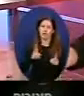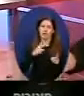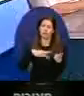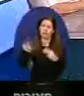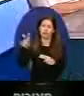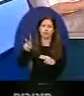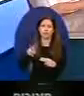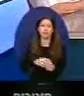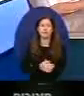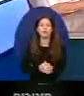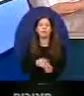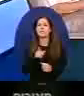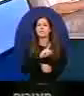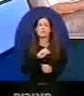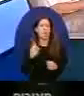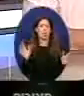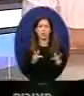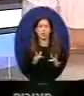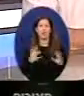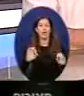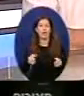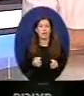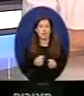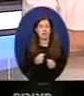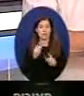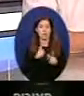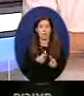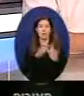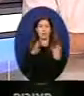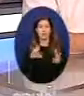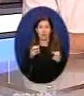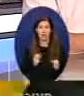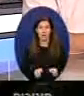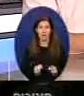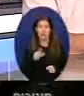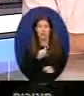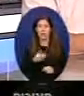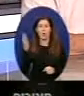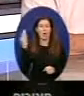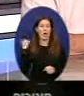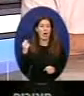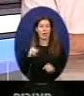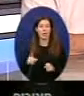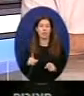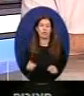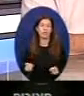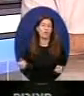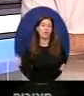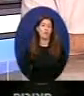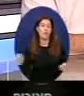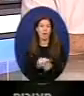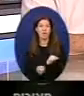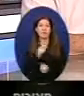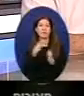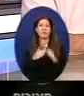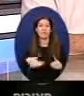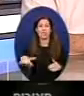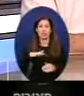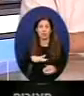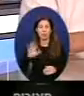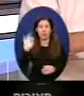עם מוזי, זה לא סותר. אם בצוק איתן לא היינו מחריבים את השכונה הזאת של המגדלים בעזה, אז זה